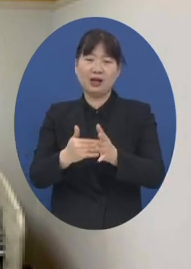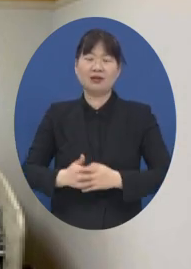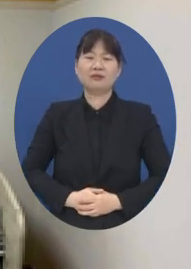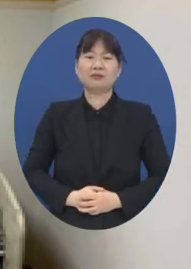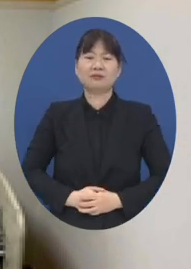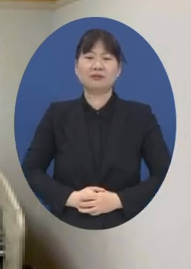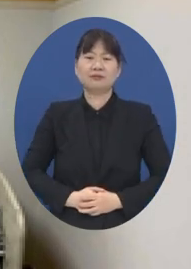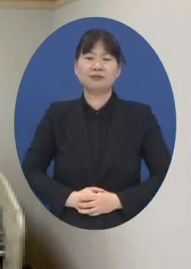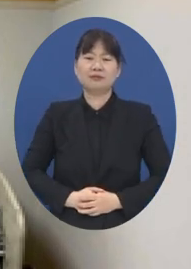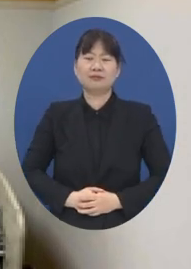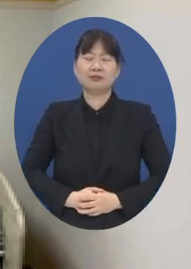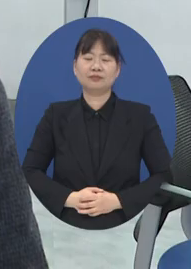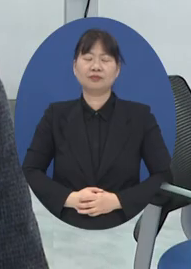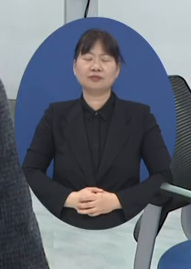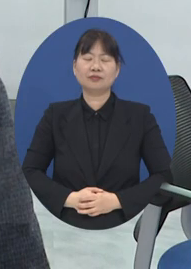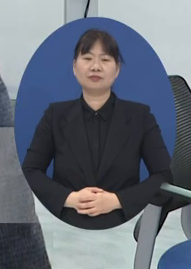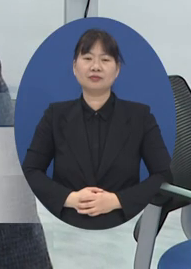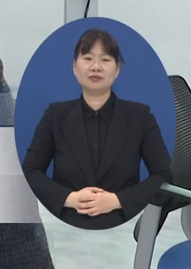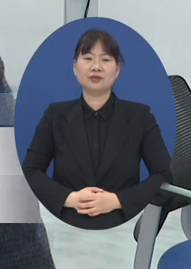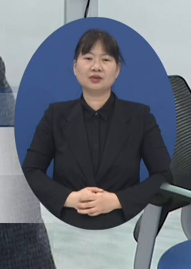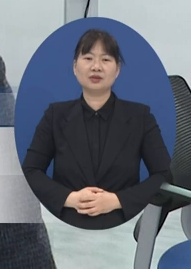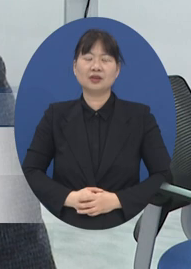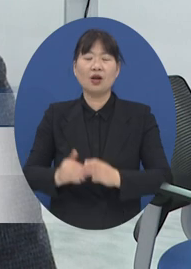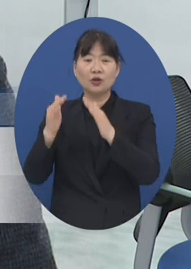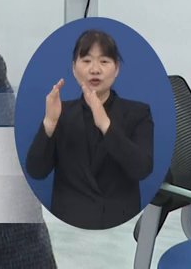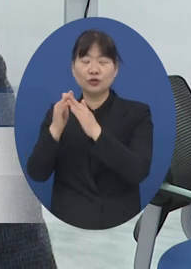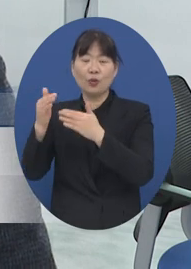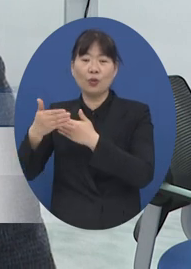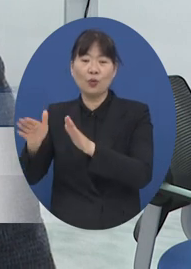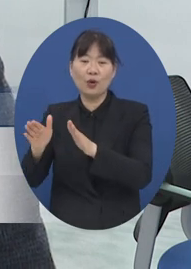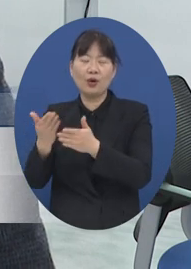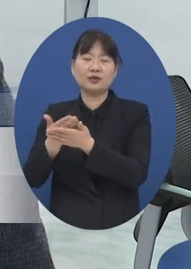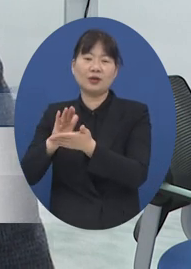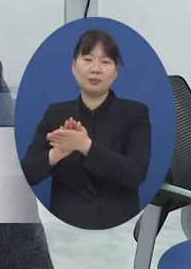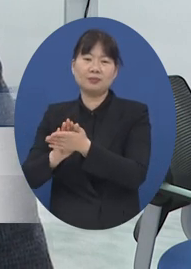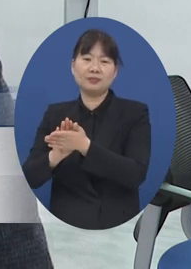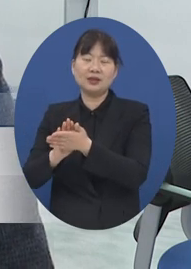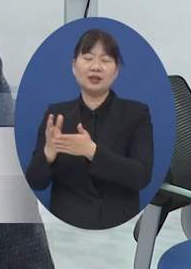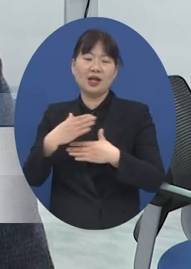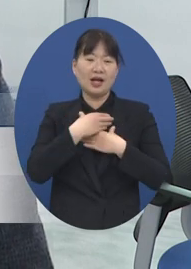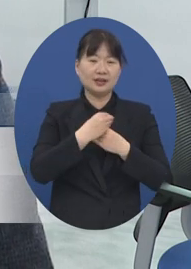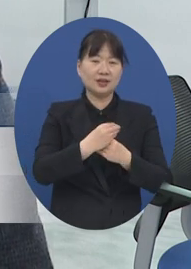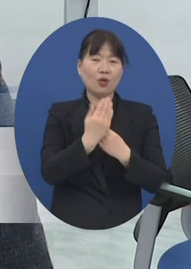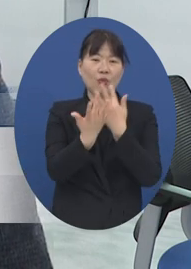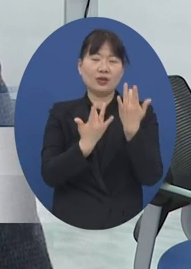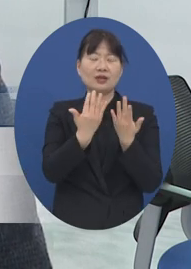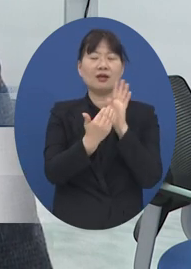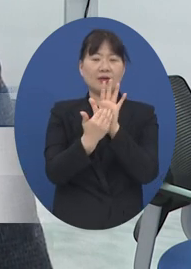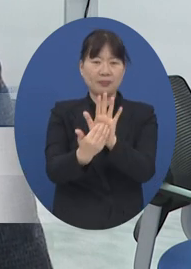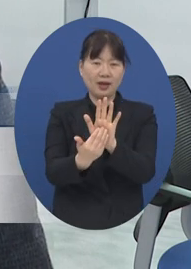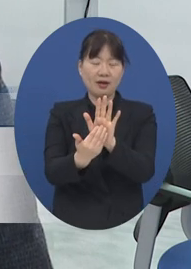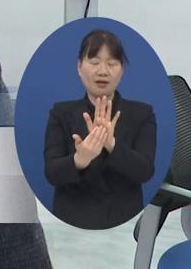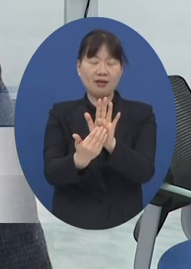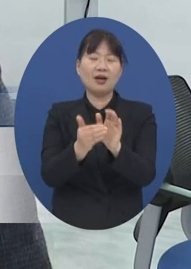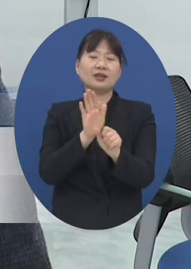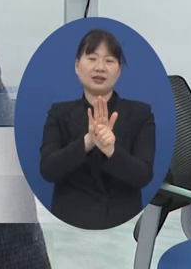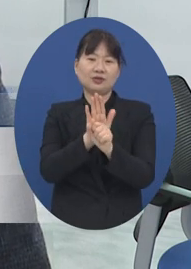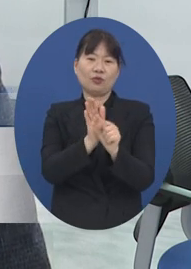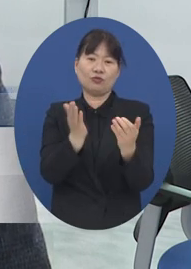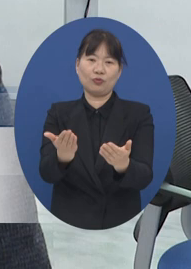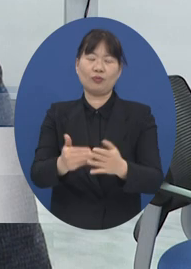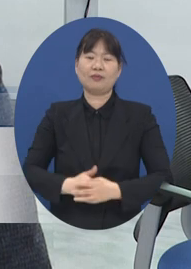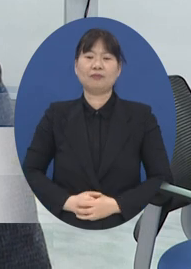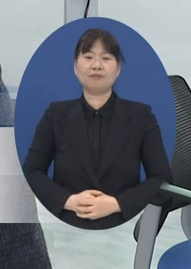안전을 지켰습니다 아 크게 주거 공간 준비와 안전 화재예방 공간